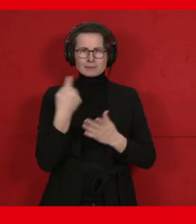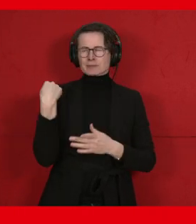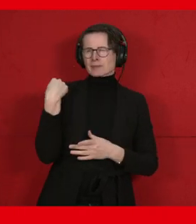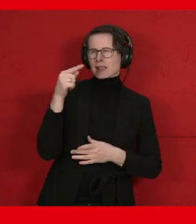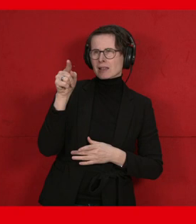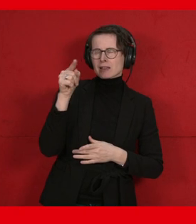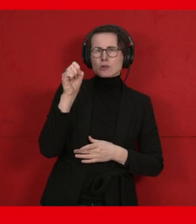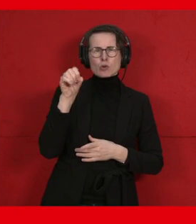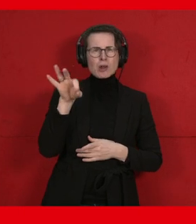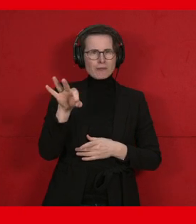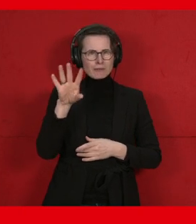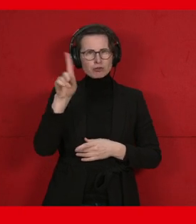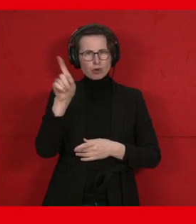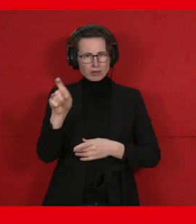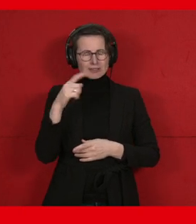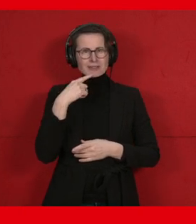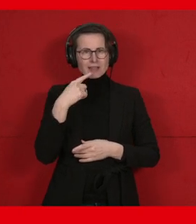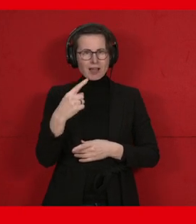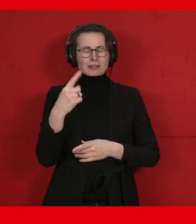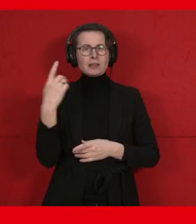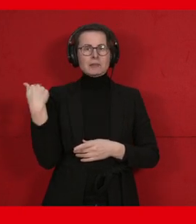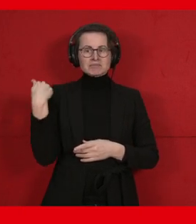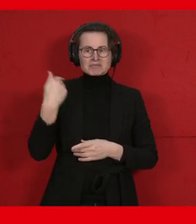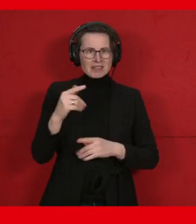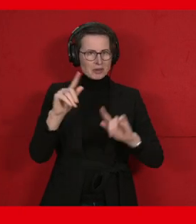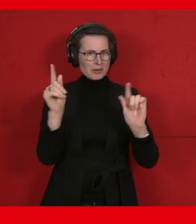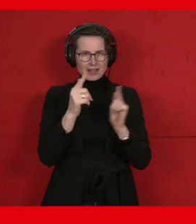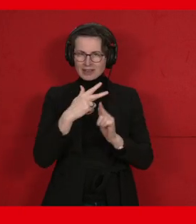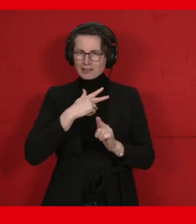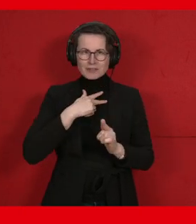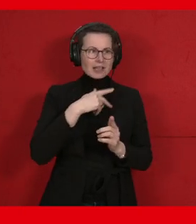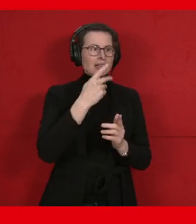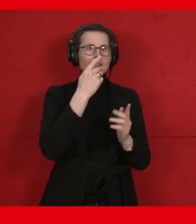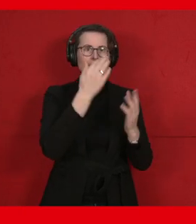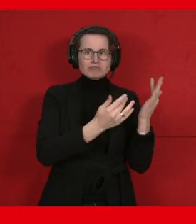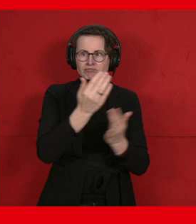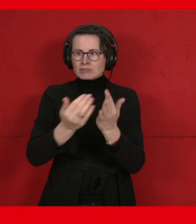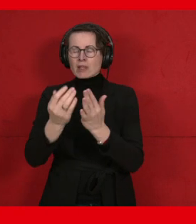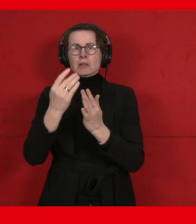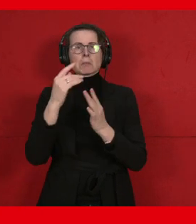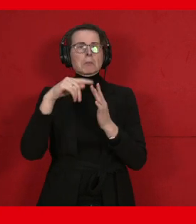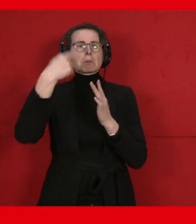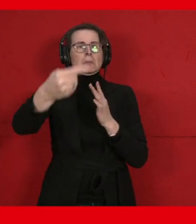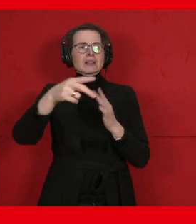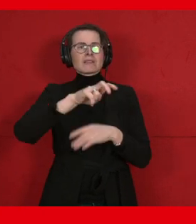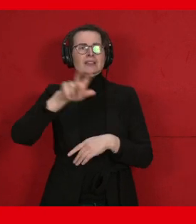angesprochen, das Problem, das eigentlich noch niemand mal wirklich exakt erhoben hat, wie groß ist denn der Strombedarf